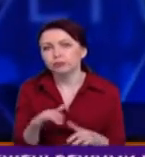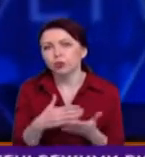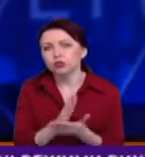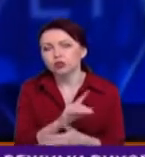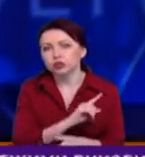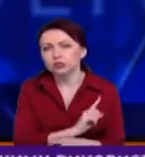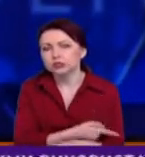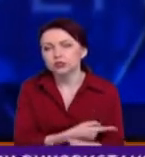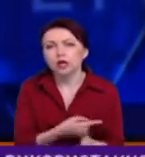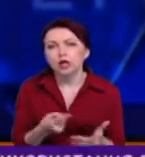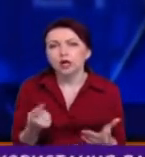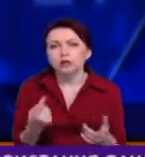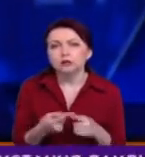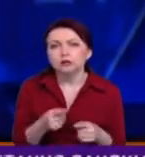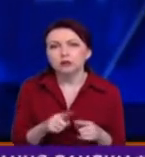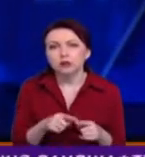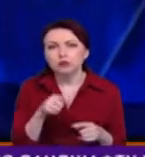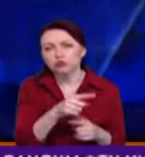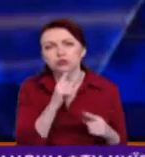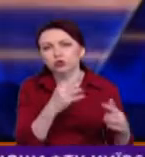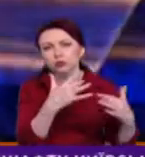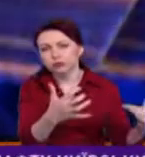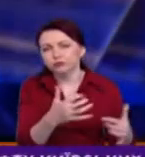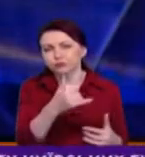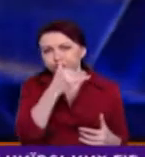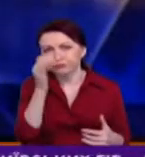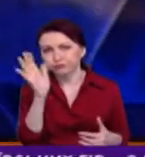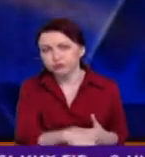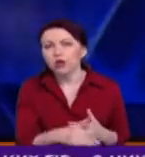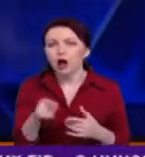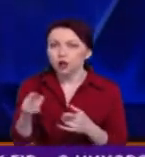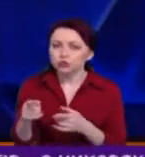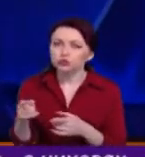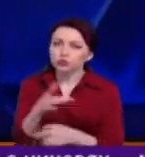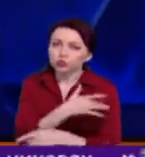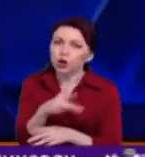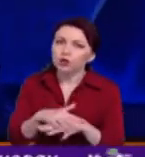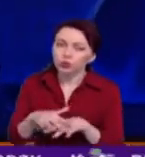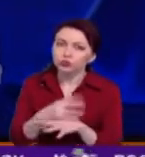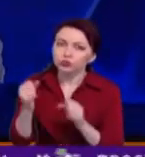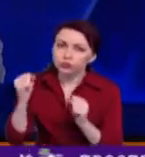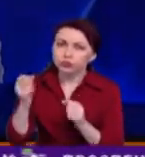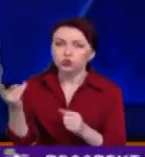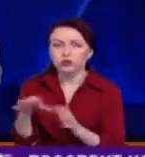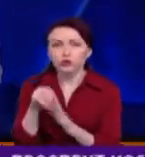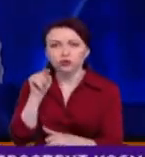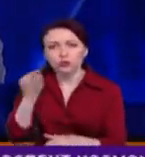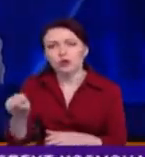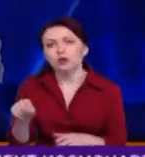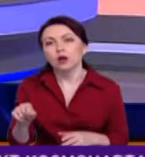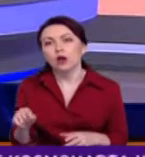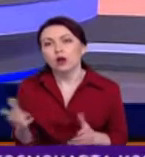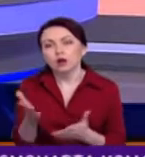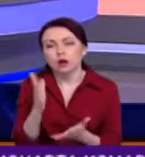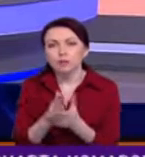абсолютно фактично там недієздатними. Треба голосувати за цю політичну силу «Слуга народу», конструктивну політичну силу, яка